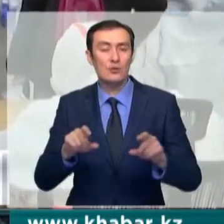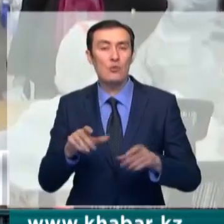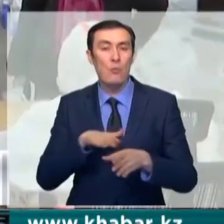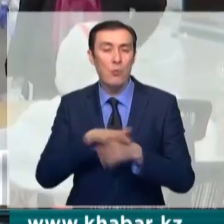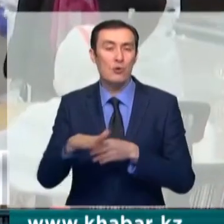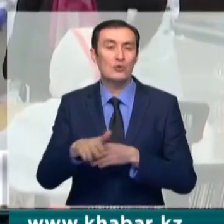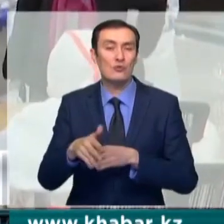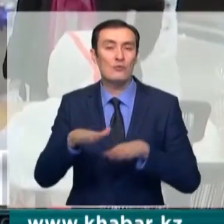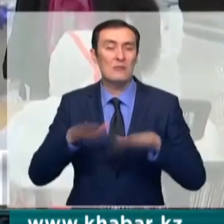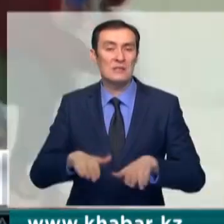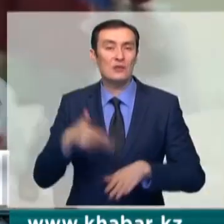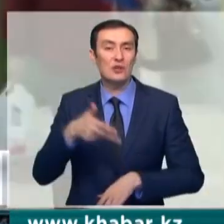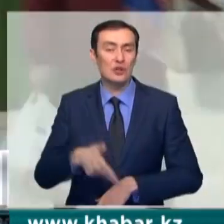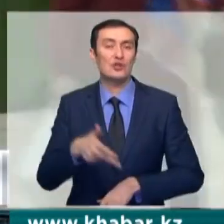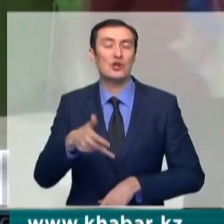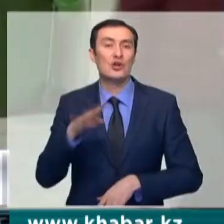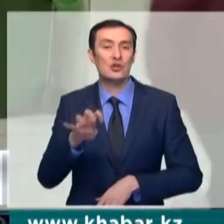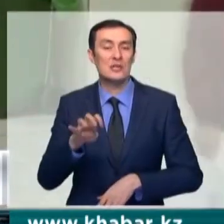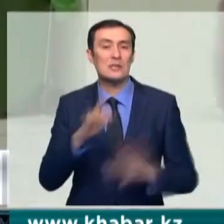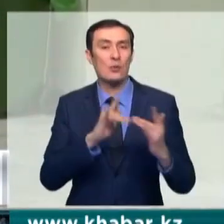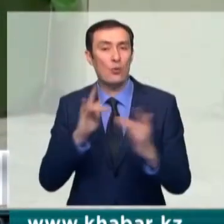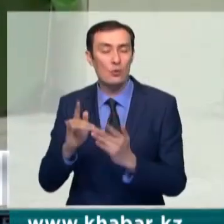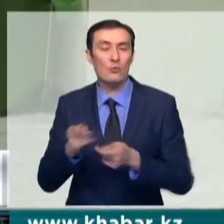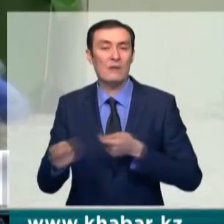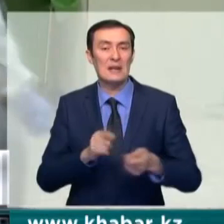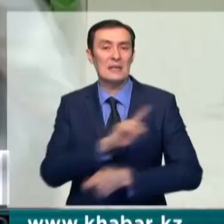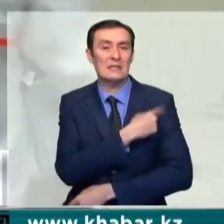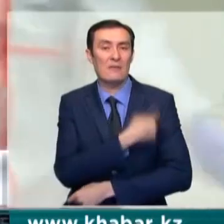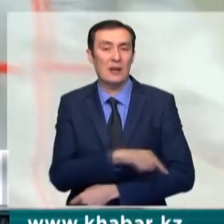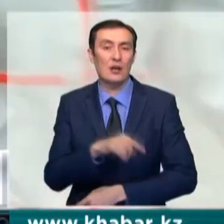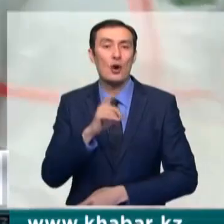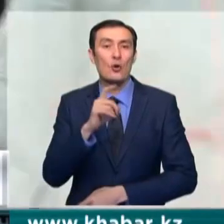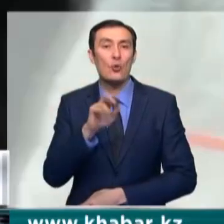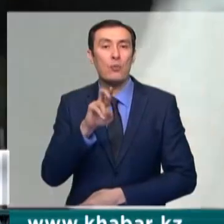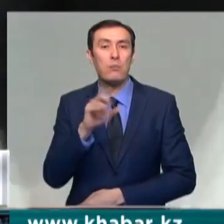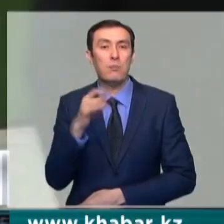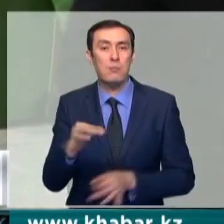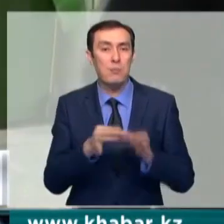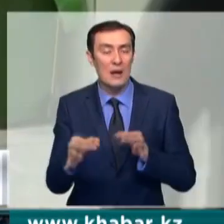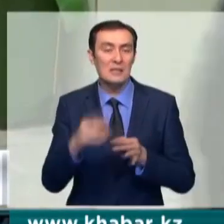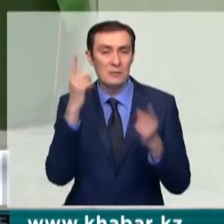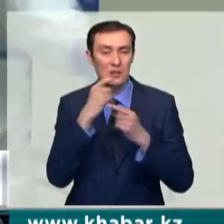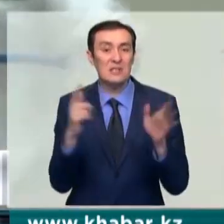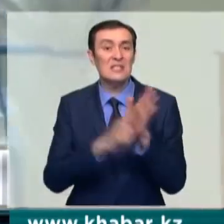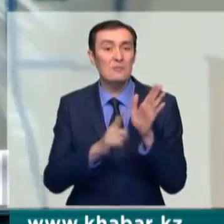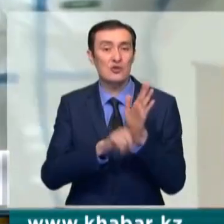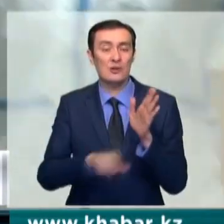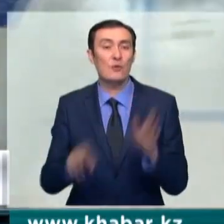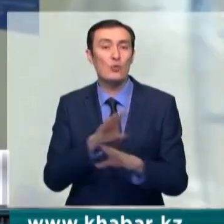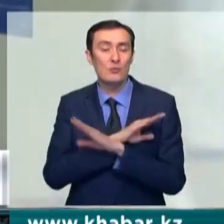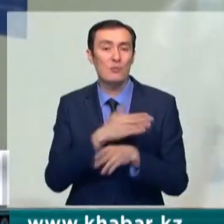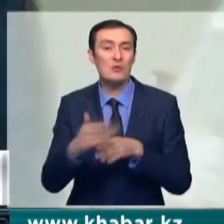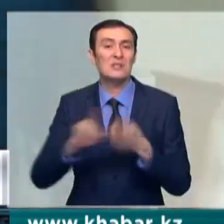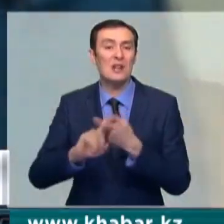вместимостью 3400 коек. Управление здравоохранения провинции Хубэй сообщило, что еще 70 человек умерли